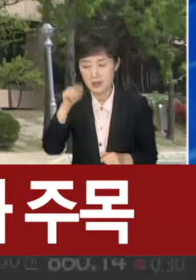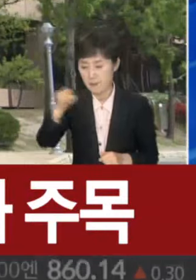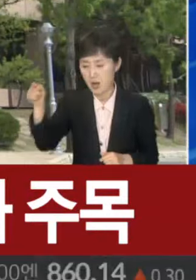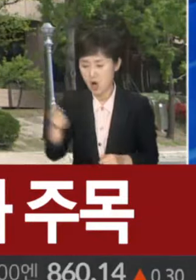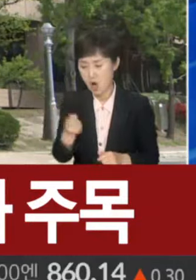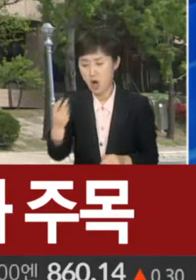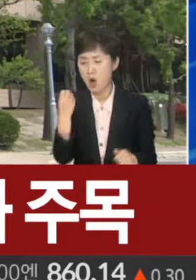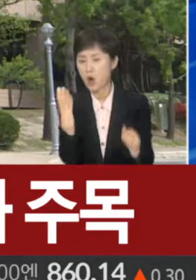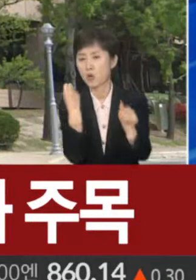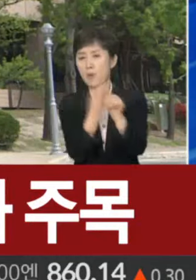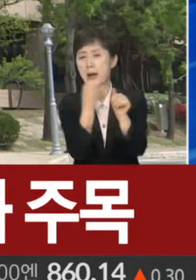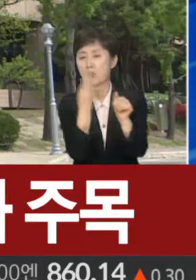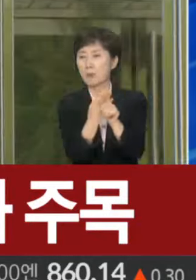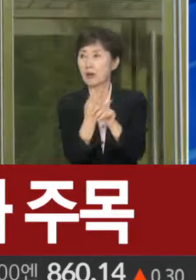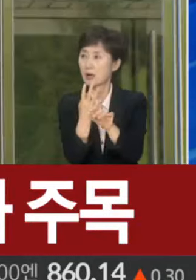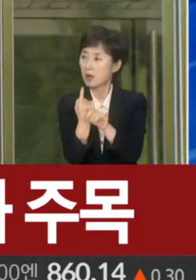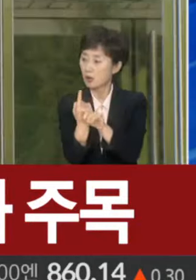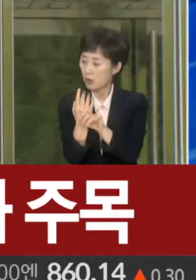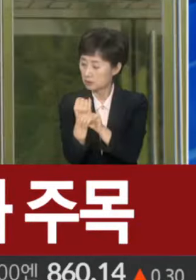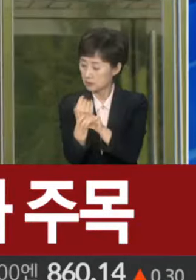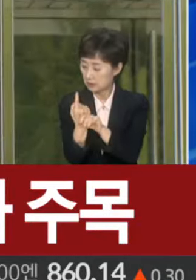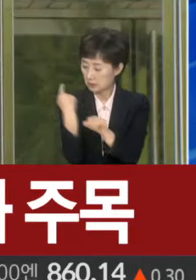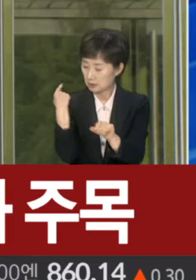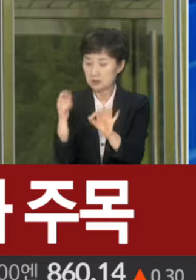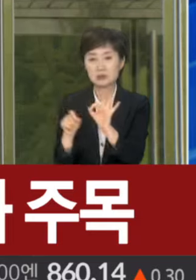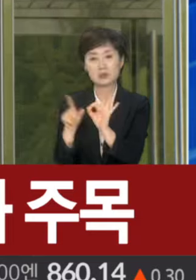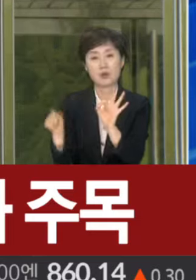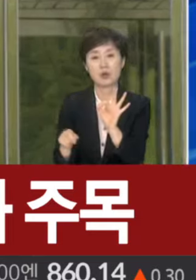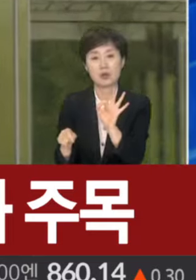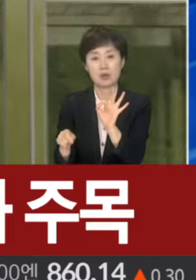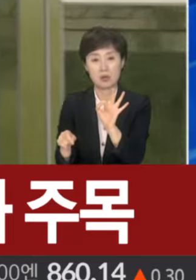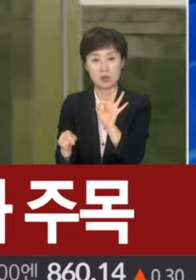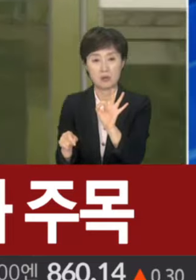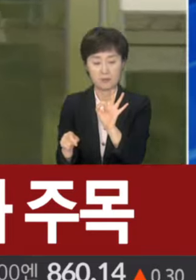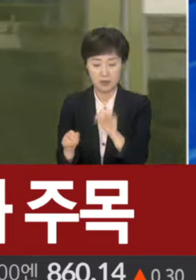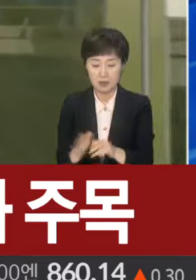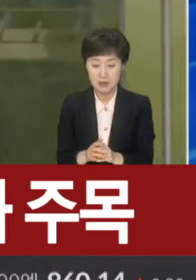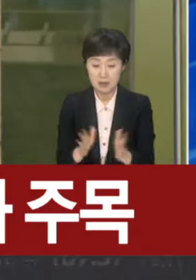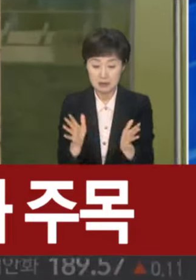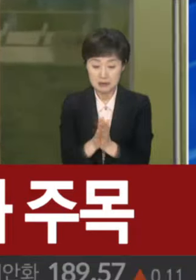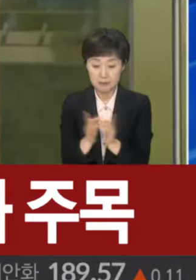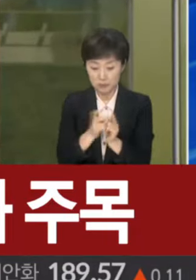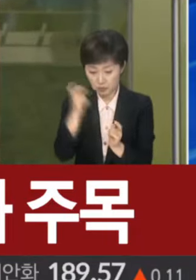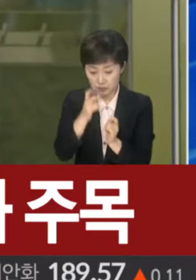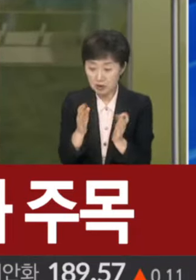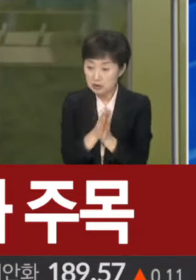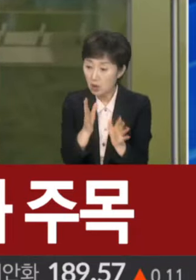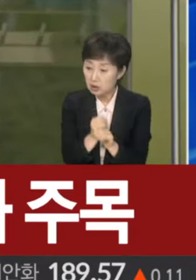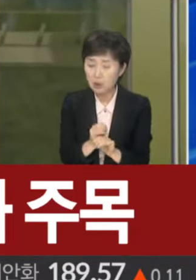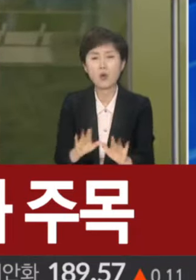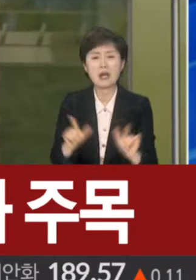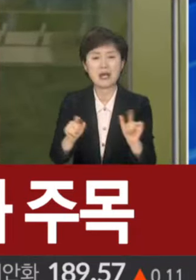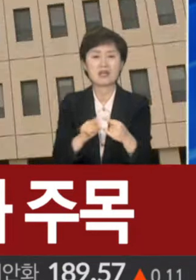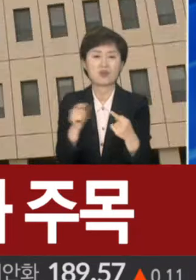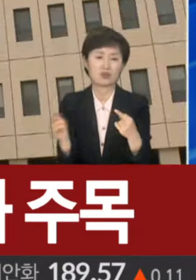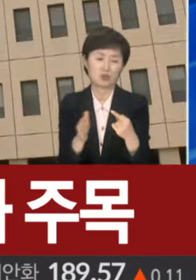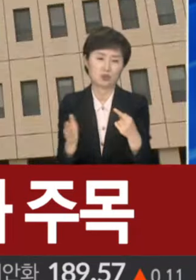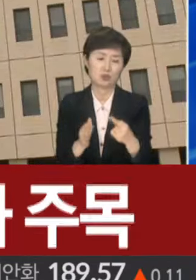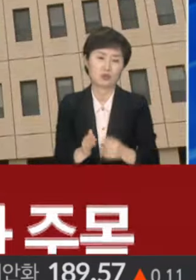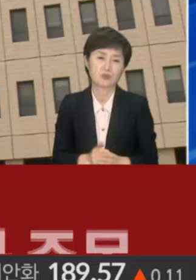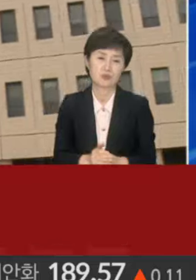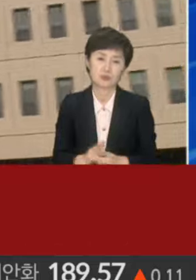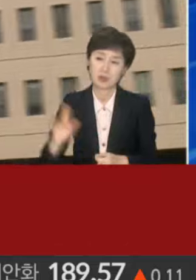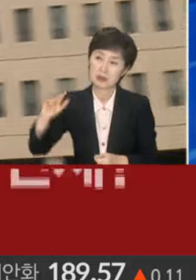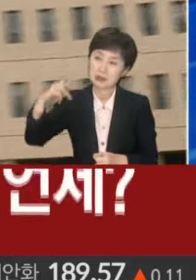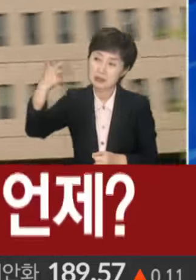같은 경우에 특히 고발이 작년 10월에 들어간 걸로 알고 있는데 네. 실제적인 강제 수사는 해가 바뀌어서야 진행이 됐고 특히 지금 이제